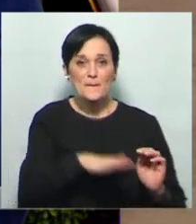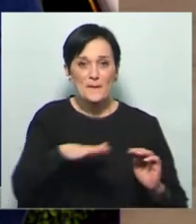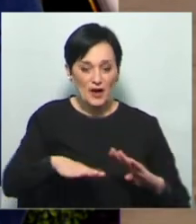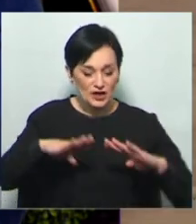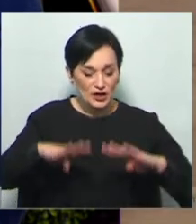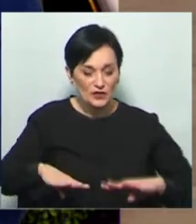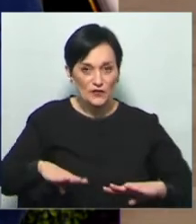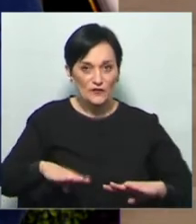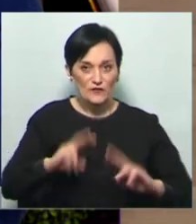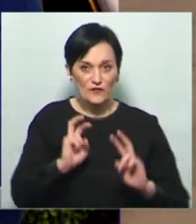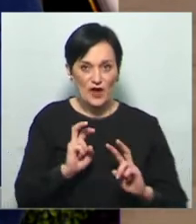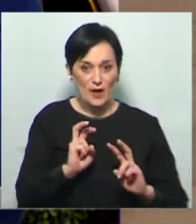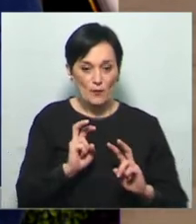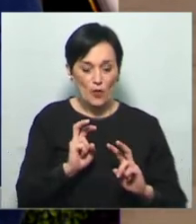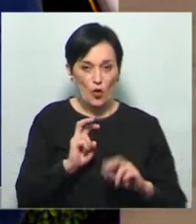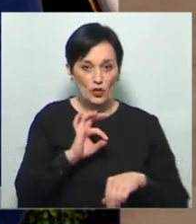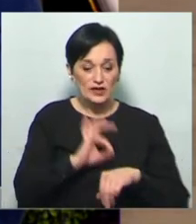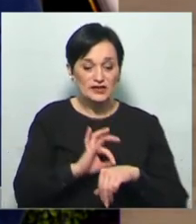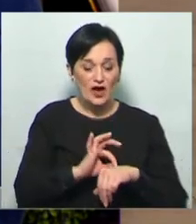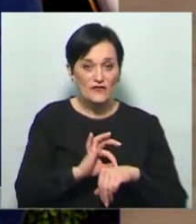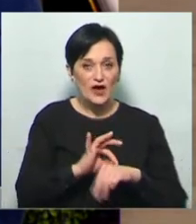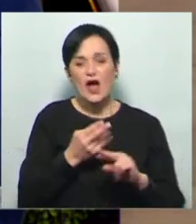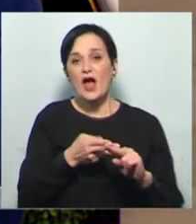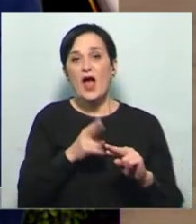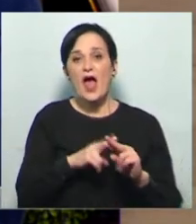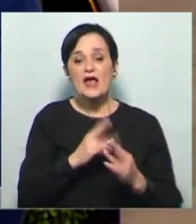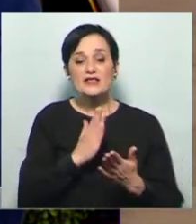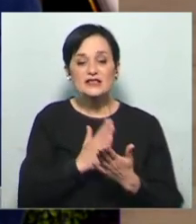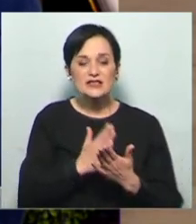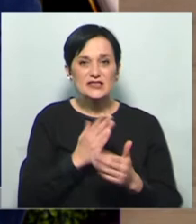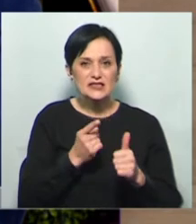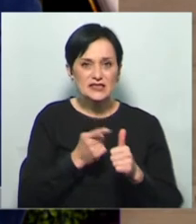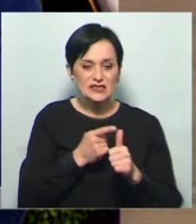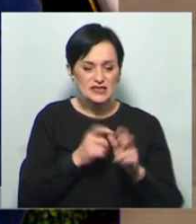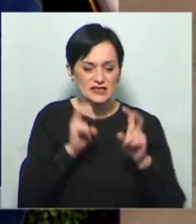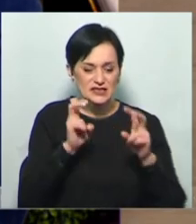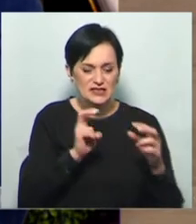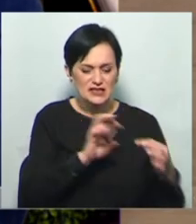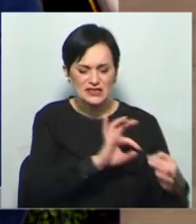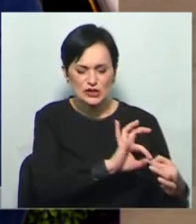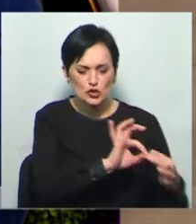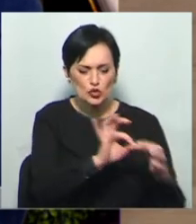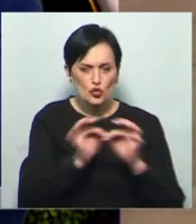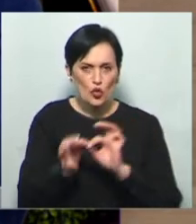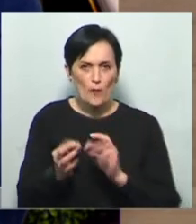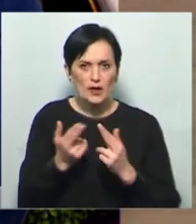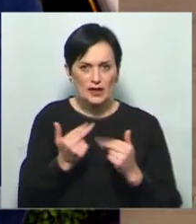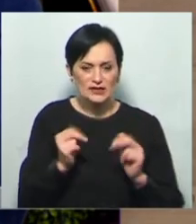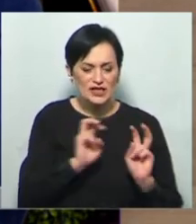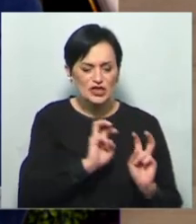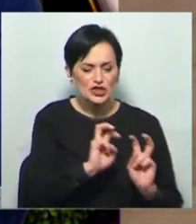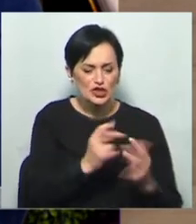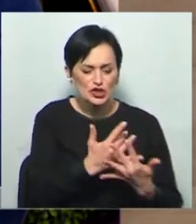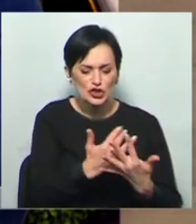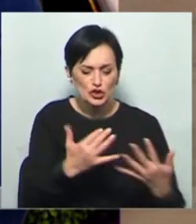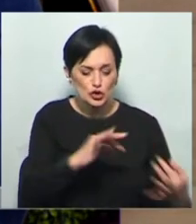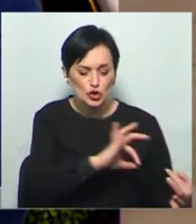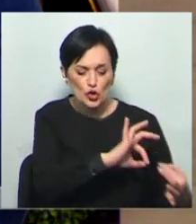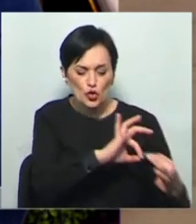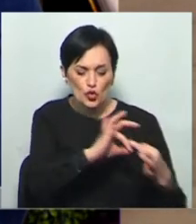დაავადება. ანუ ეს არის სიმპტომთა კომპლექსი, სიმპტომებისა და ნიშნების კომპლექსი,